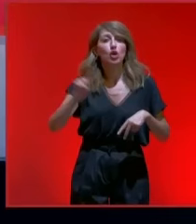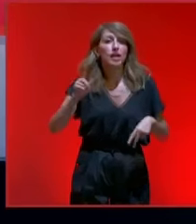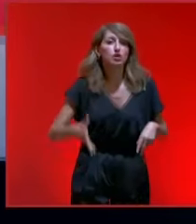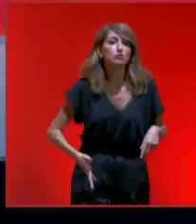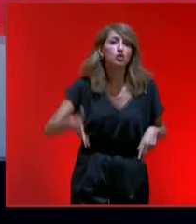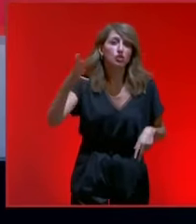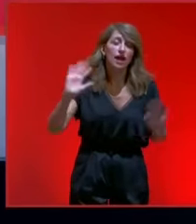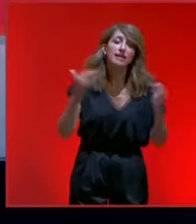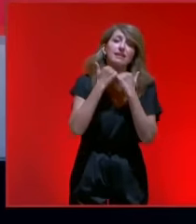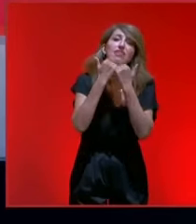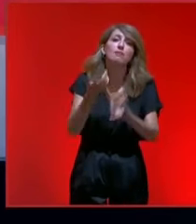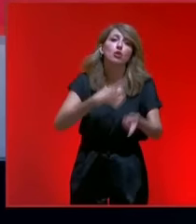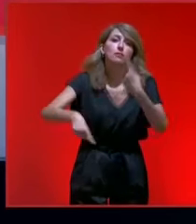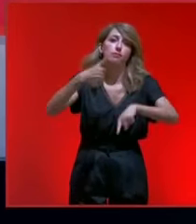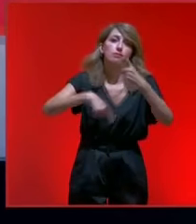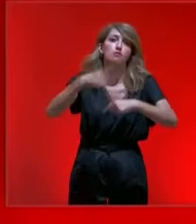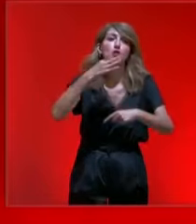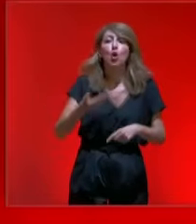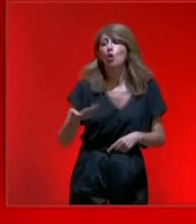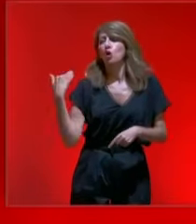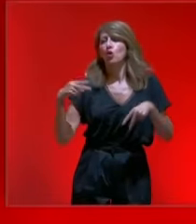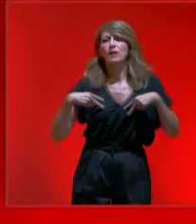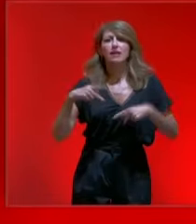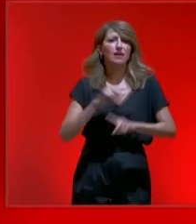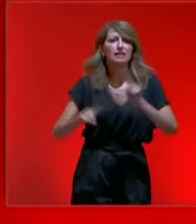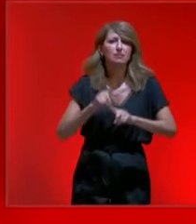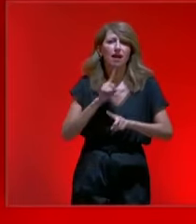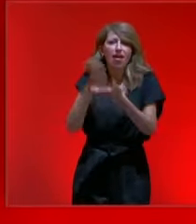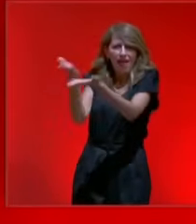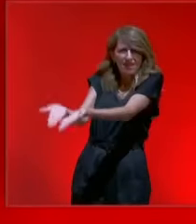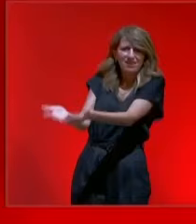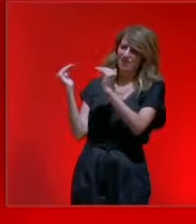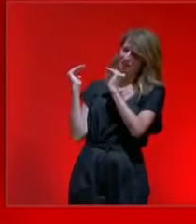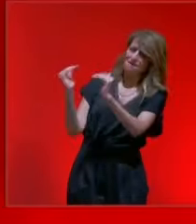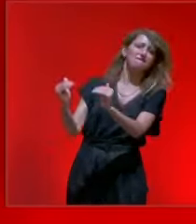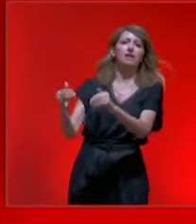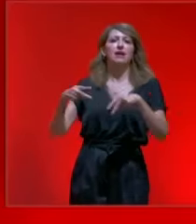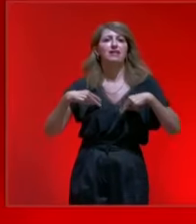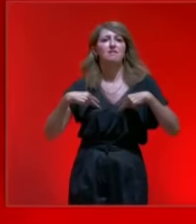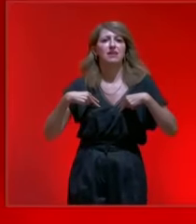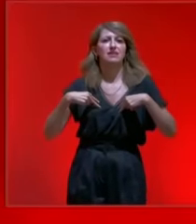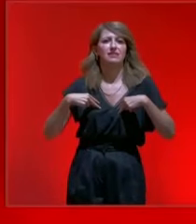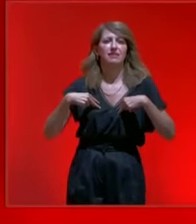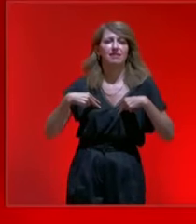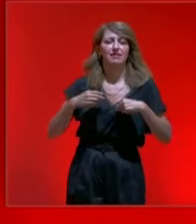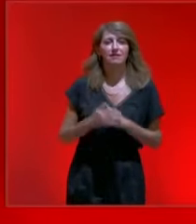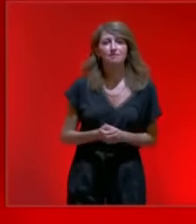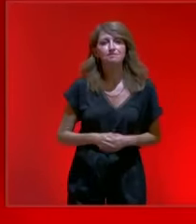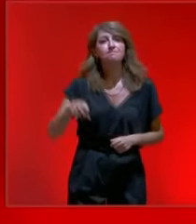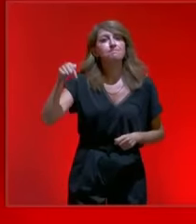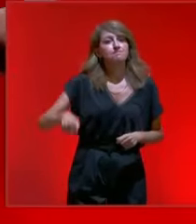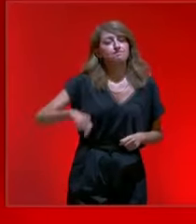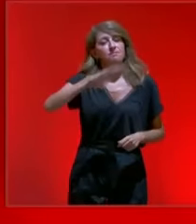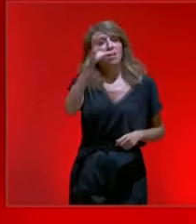οι προηγούμενοι είστε εσείς. Και αν αυτές τις μέρες, για παράδειγμα, ζούμε μια τραγωδία στον Εύρο, είναι ο